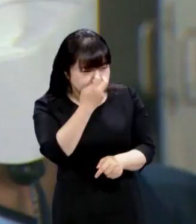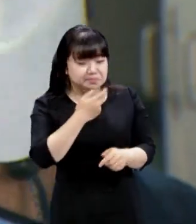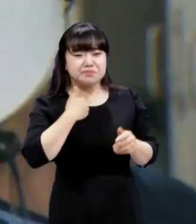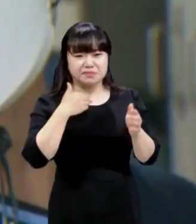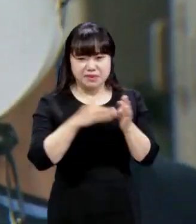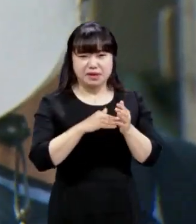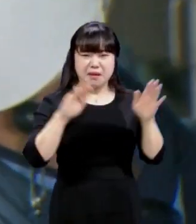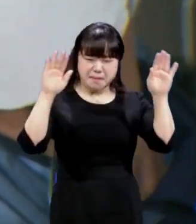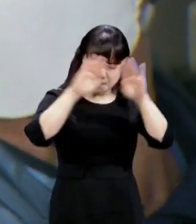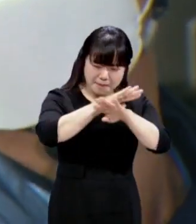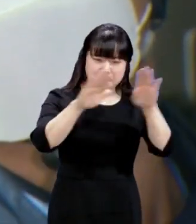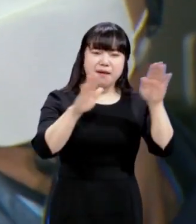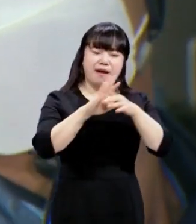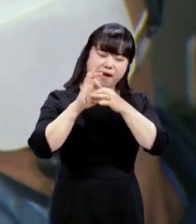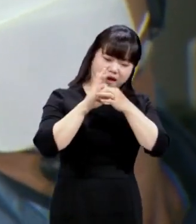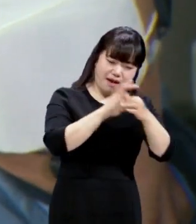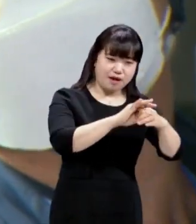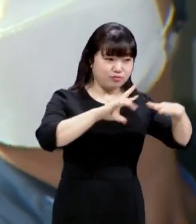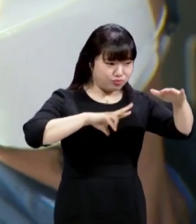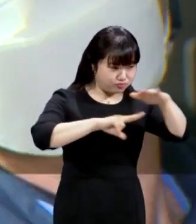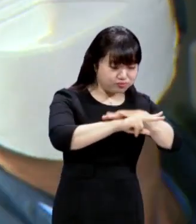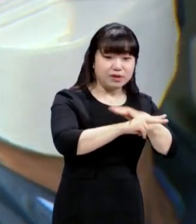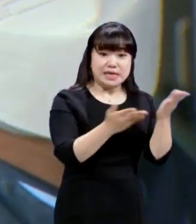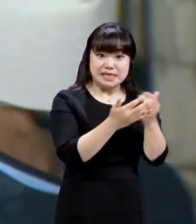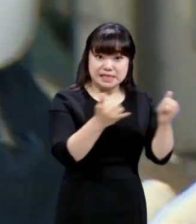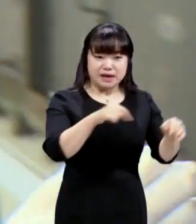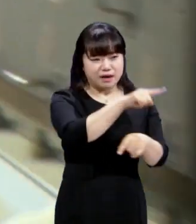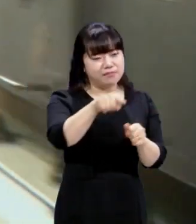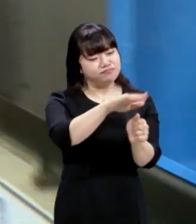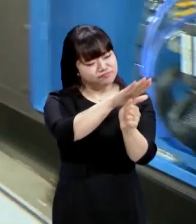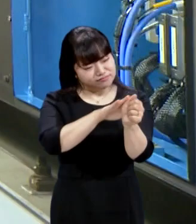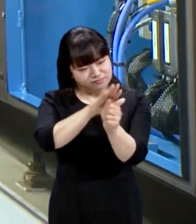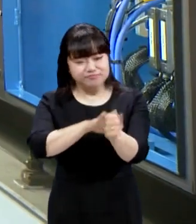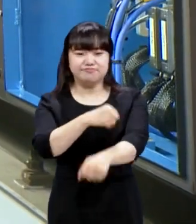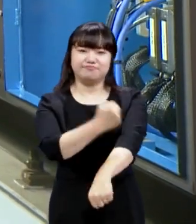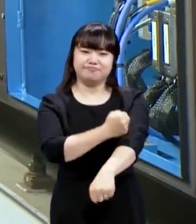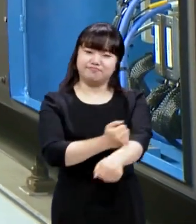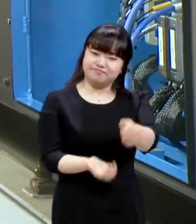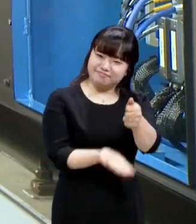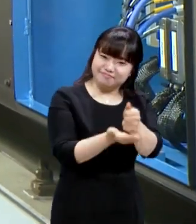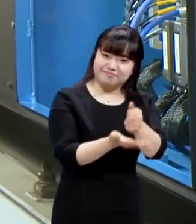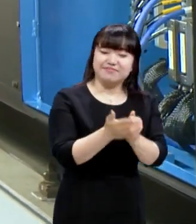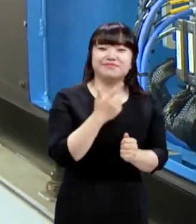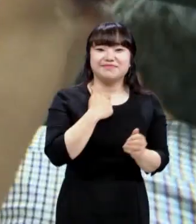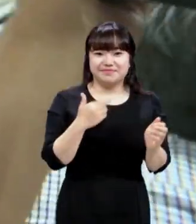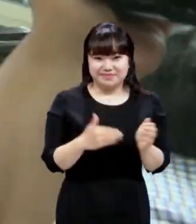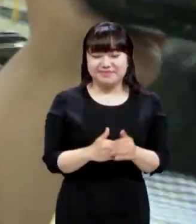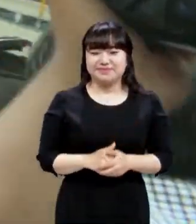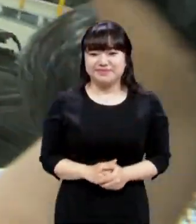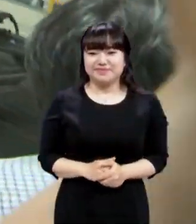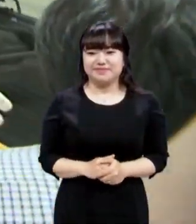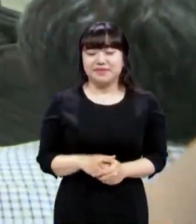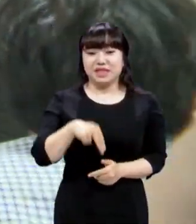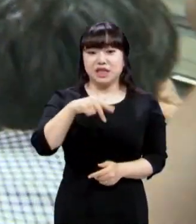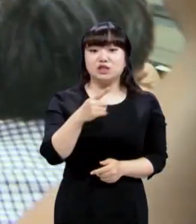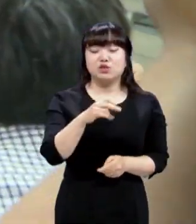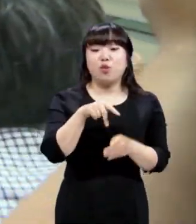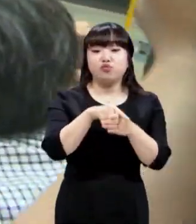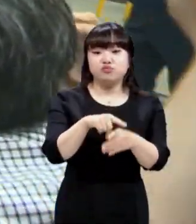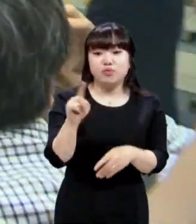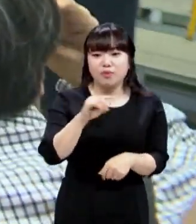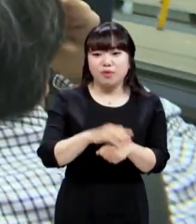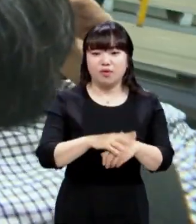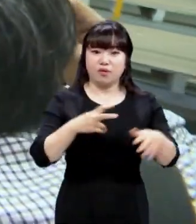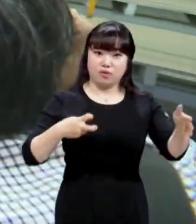여까지 고생하는 서울 교통 동사 직원들에 대한 격려도 잊지 않았습니다 송영길 후보가 군자